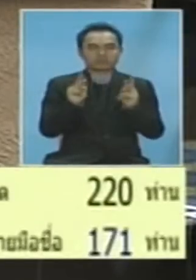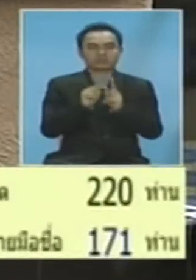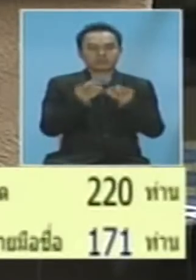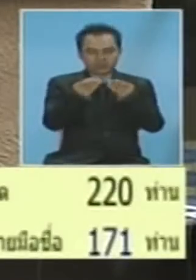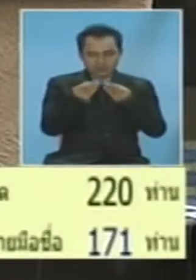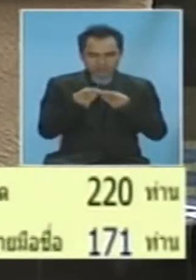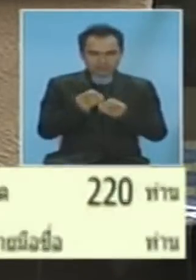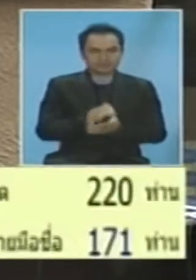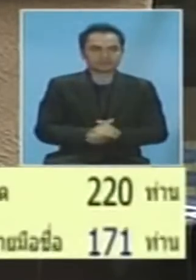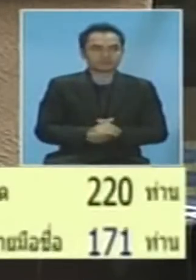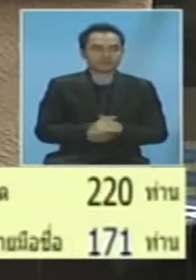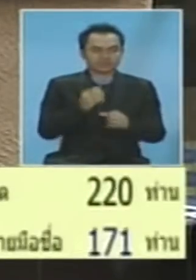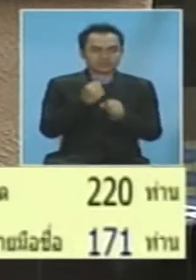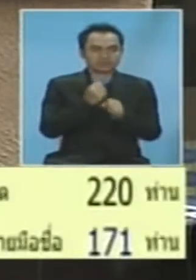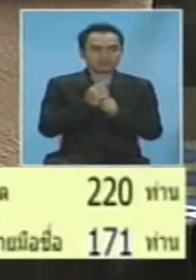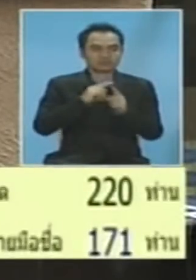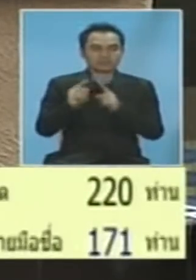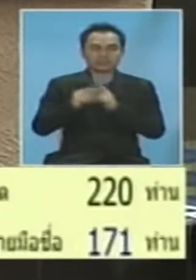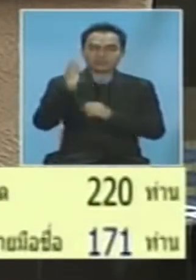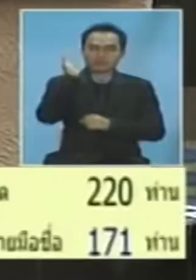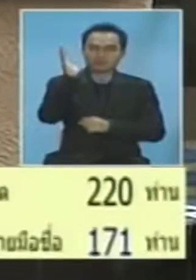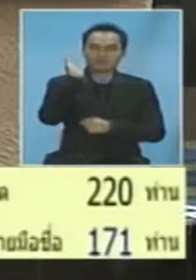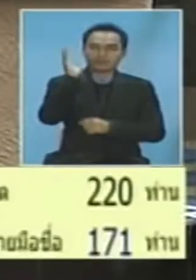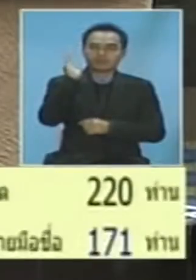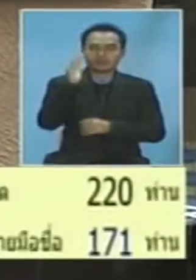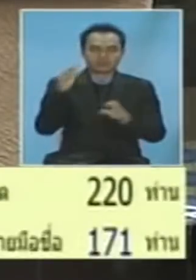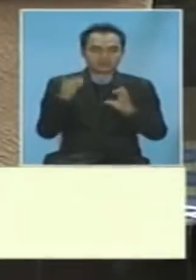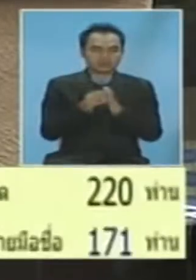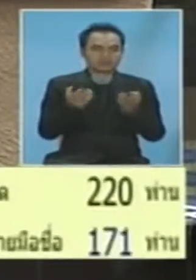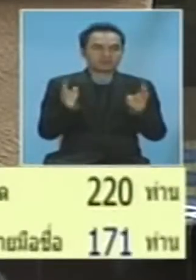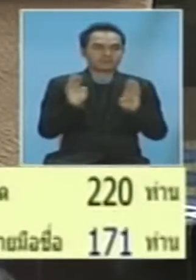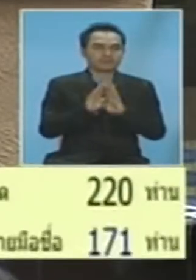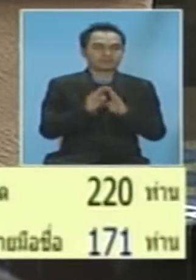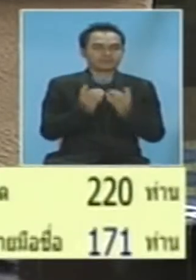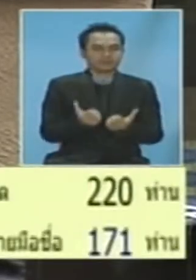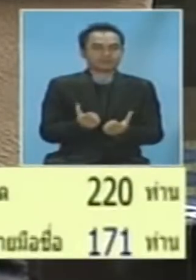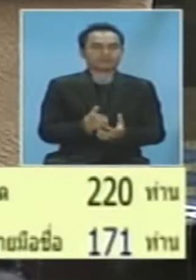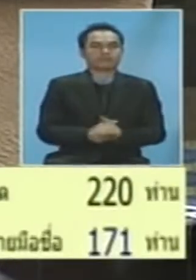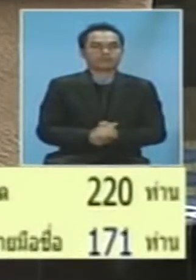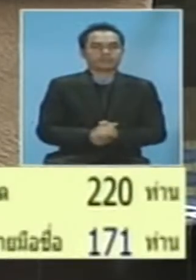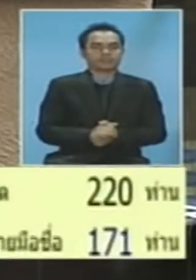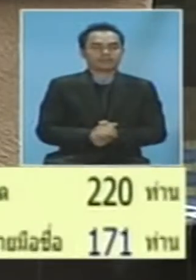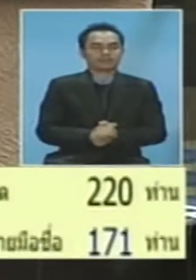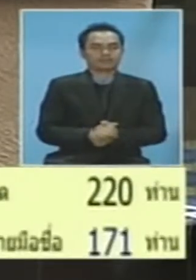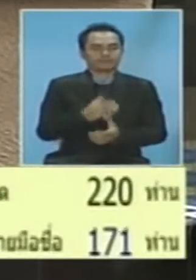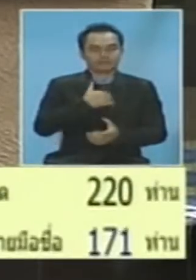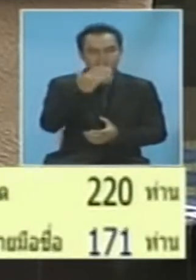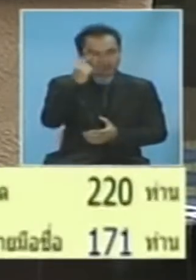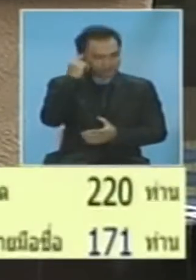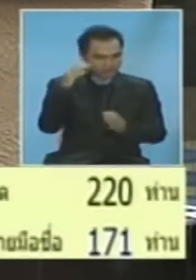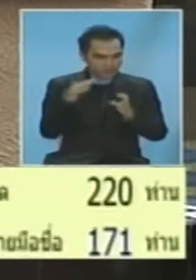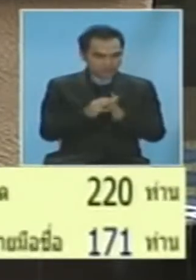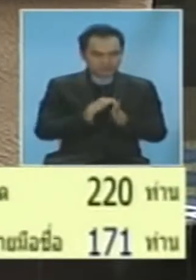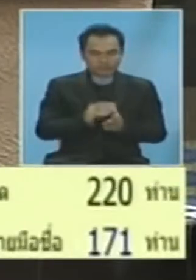ช.ให้มาแถลงการปิดสำนวนเพื่อที่จะได้เ